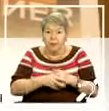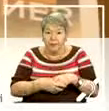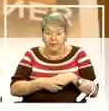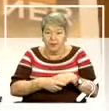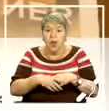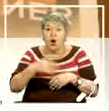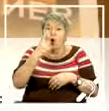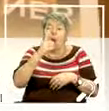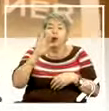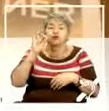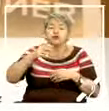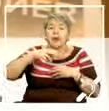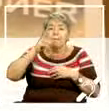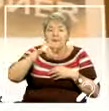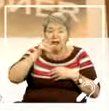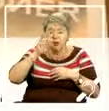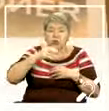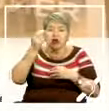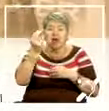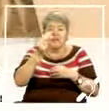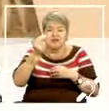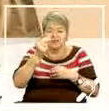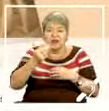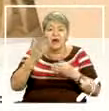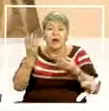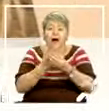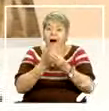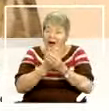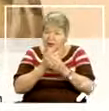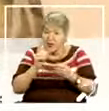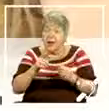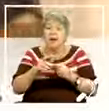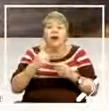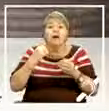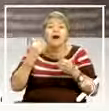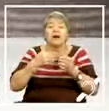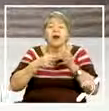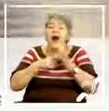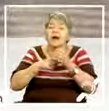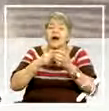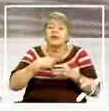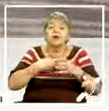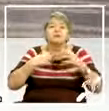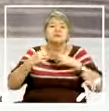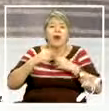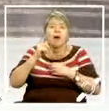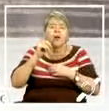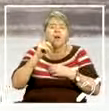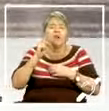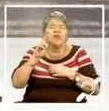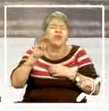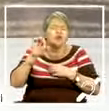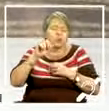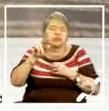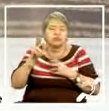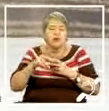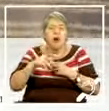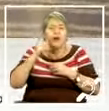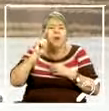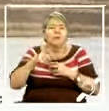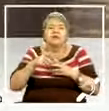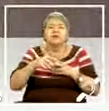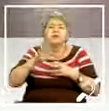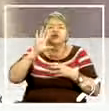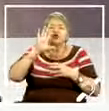Peste 100 de picturi, desene și documente care acoperă activitatea artistică a lui Victor Brauner, precum și mai bine de 50 de